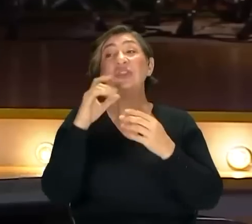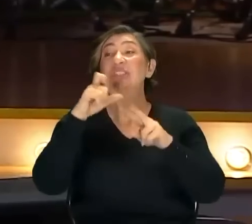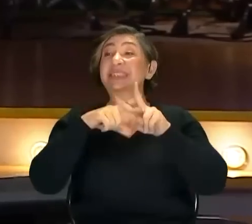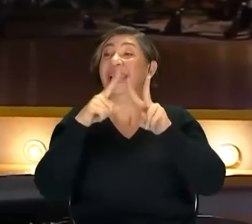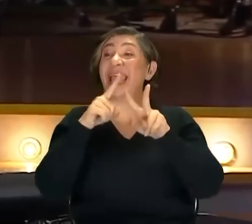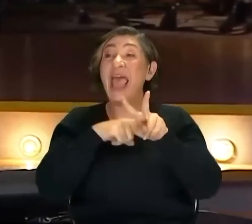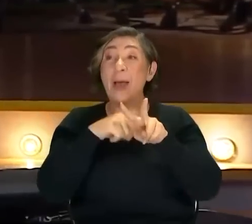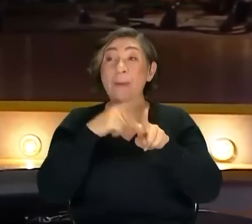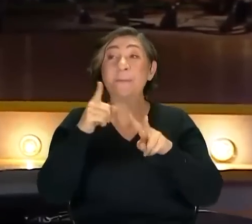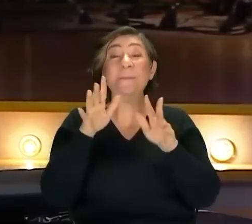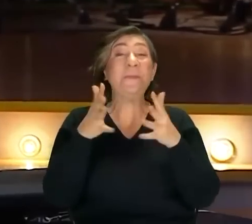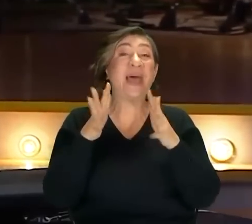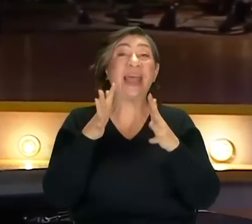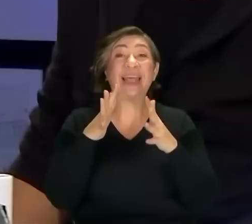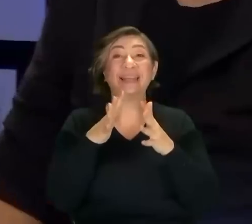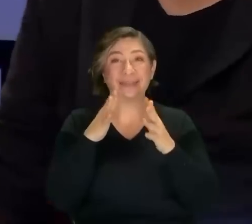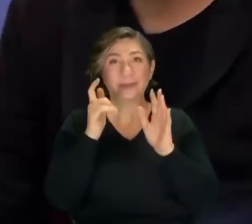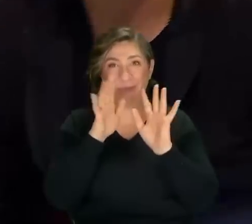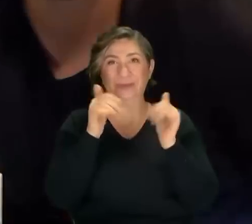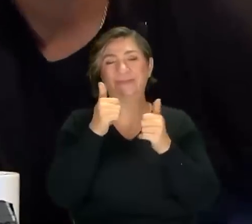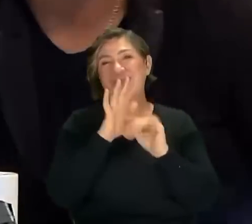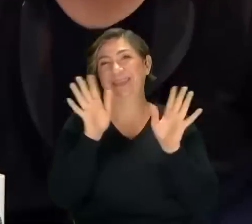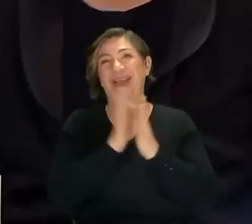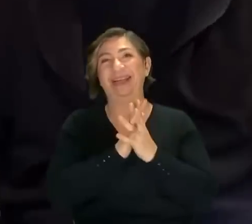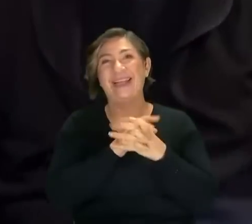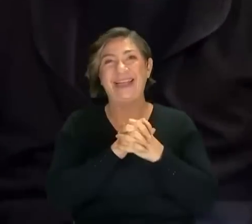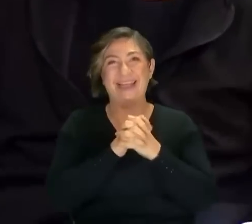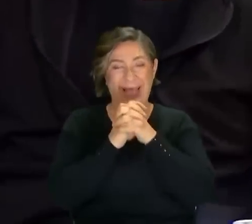Yaman'ı belki de idare... Taktı mı? Tamam.